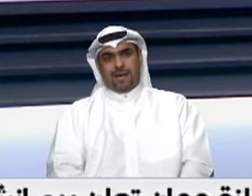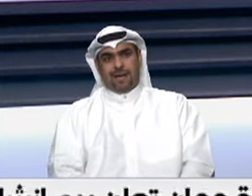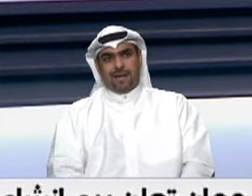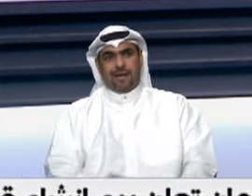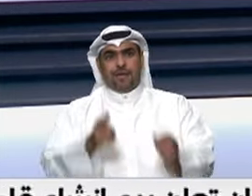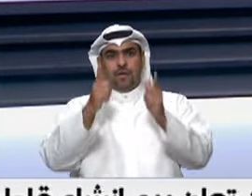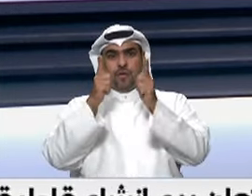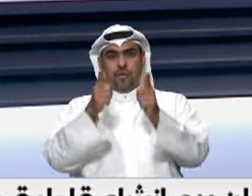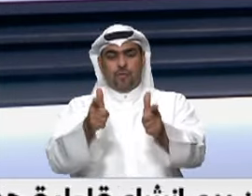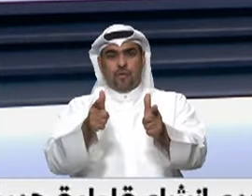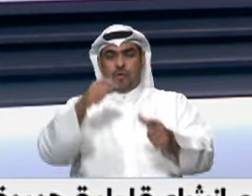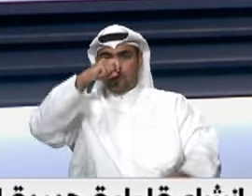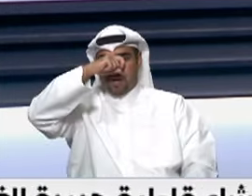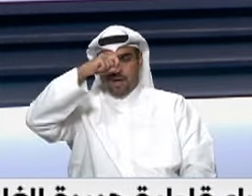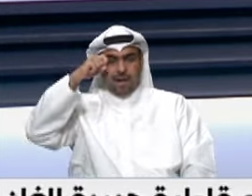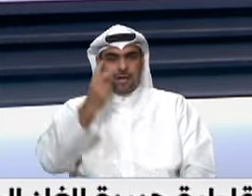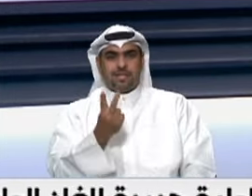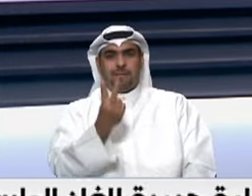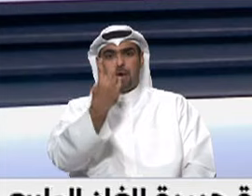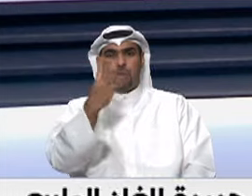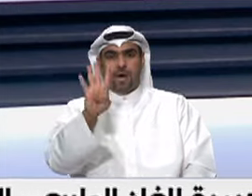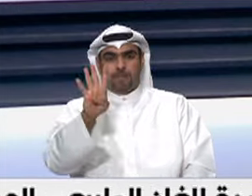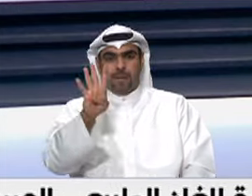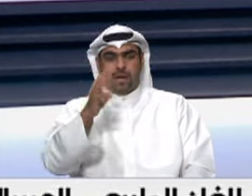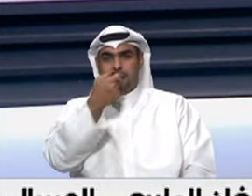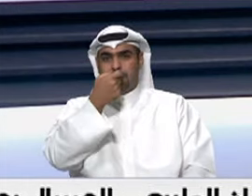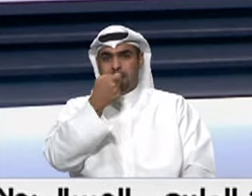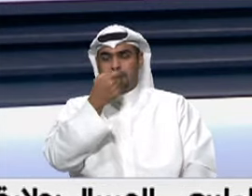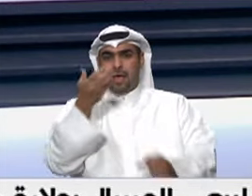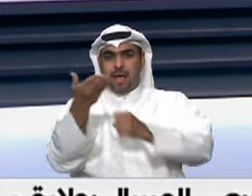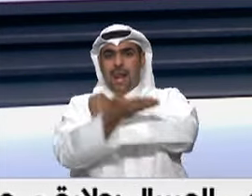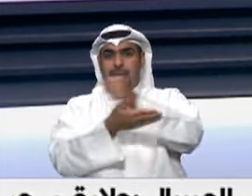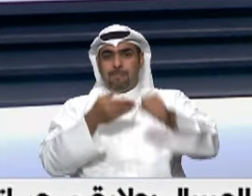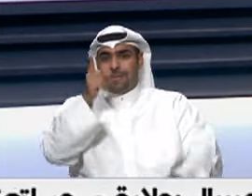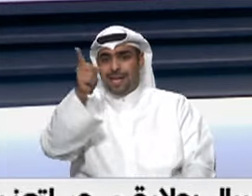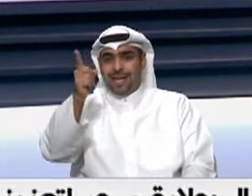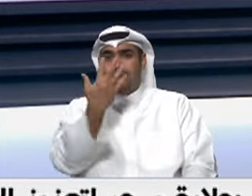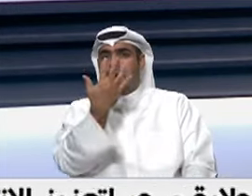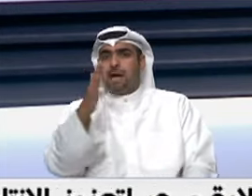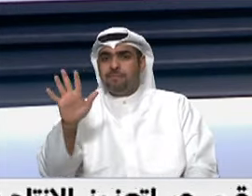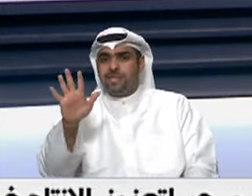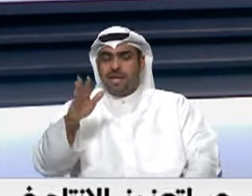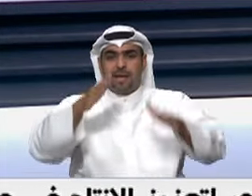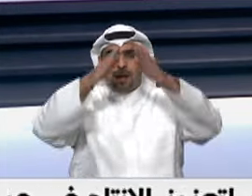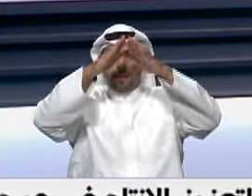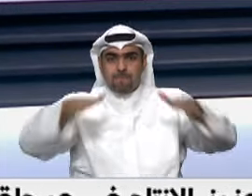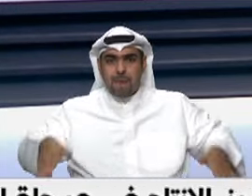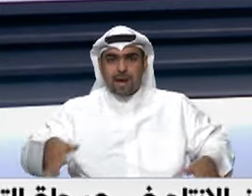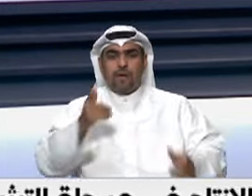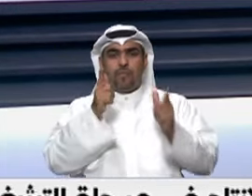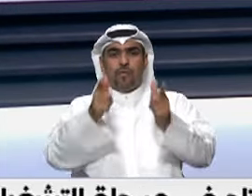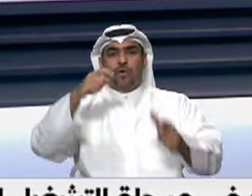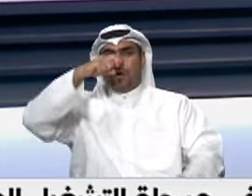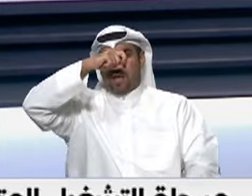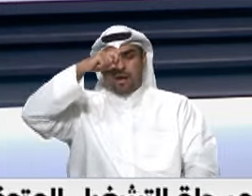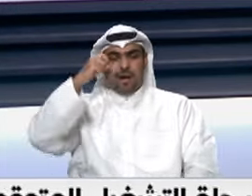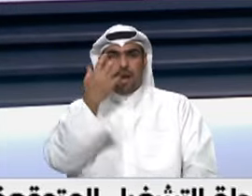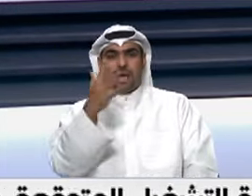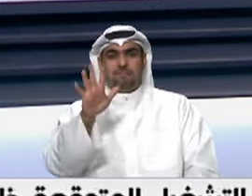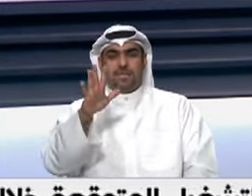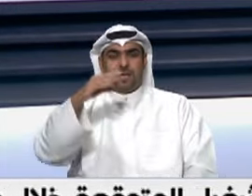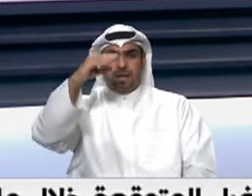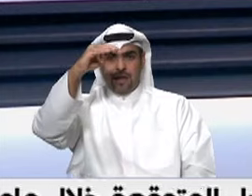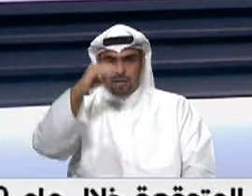47 درجة مئوية، العبديلي 50 درجة مئوية، الشقاية والسالمي 50 درجة مئوية. في المناطق الجنوبية